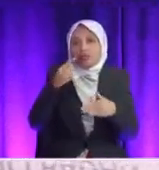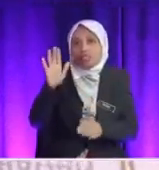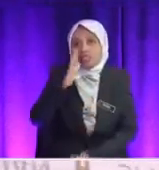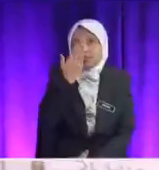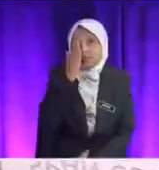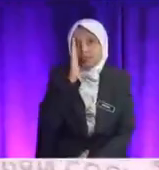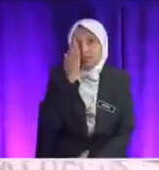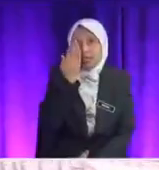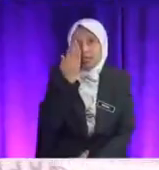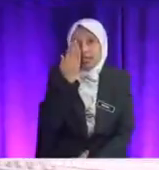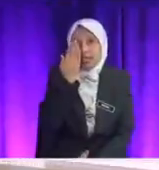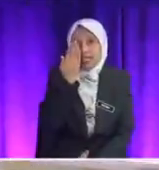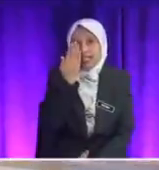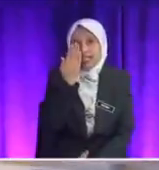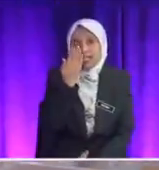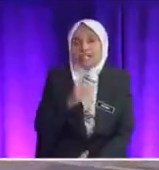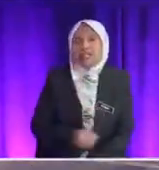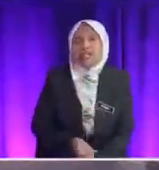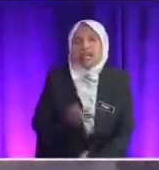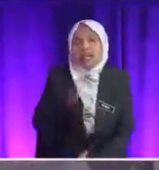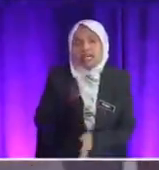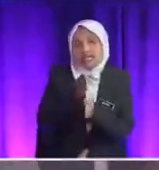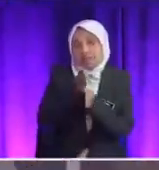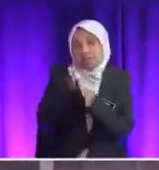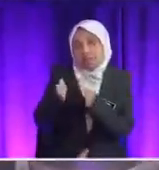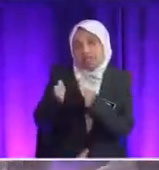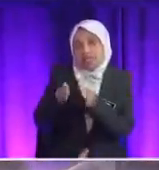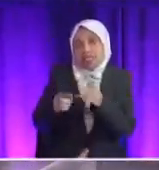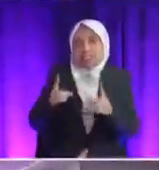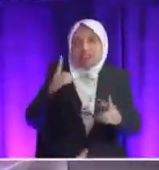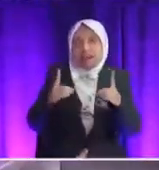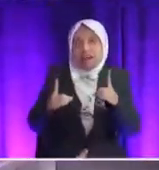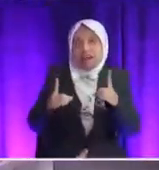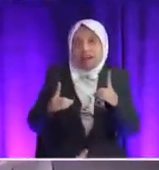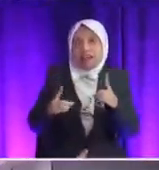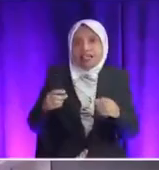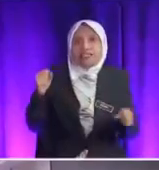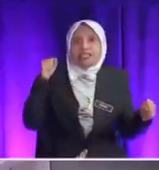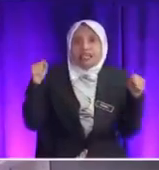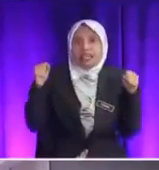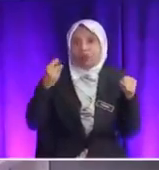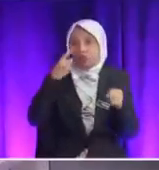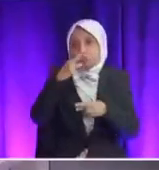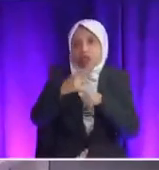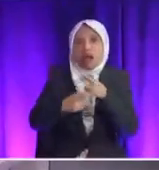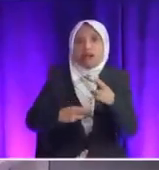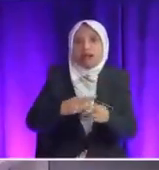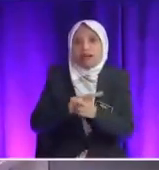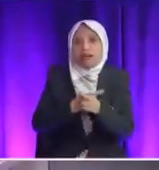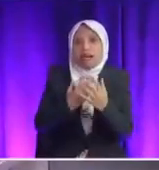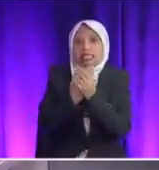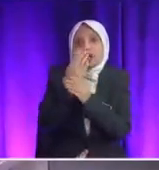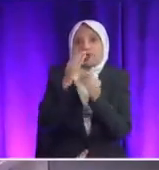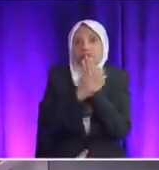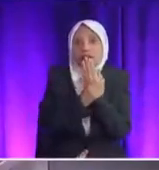cermin kayu pengalap menggapai posisi kendaraan eh KM pengalap mencapai bentuk tayo sarung